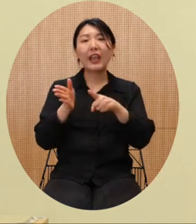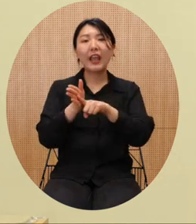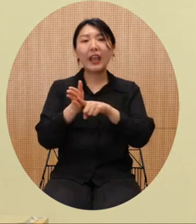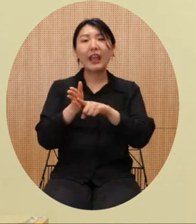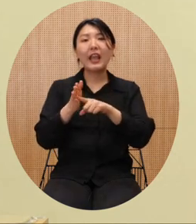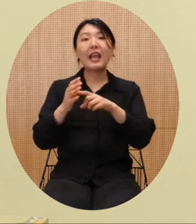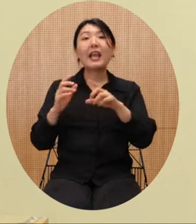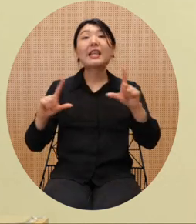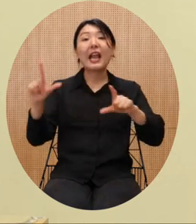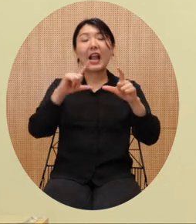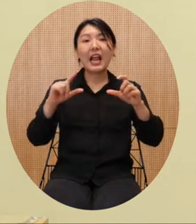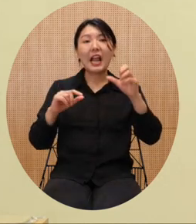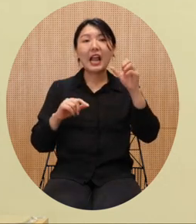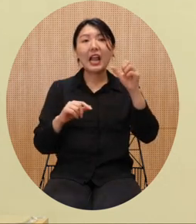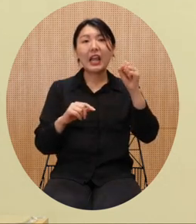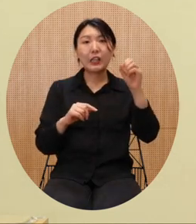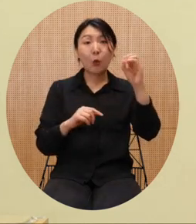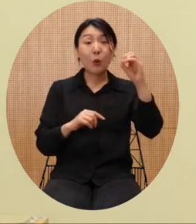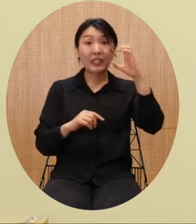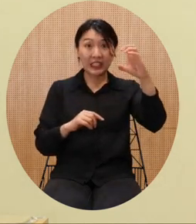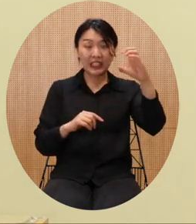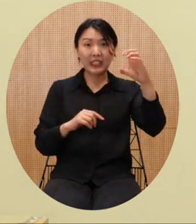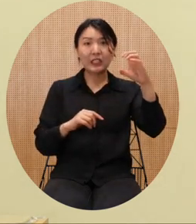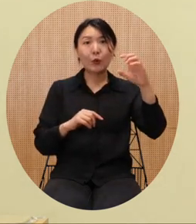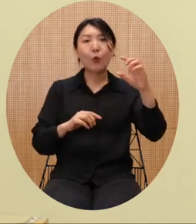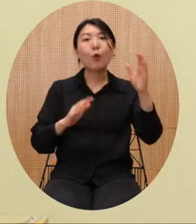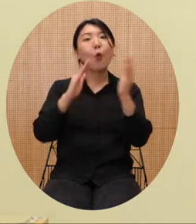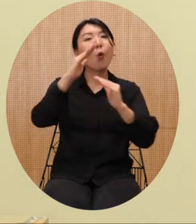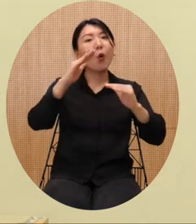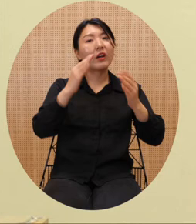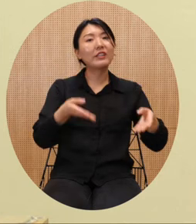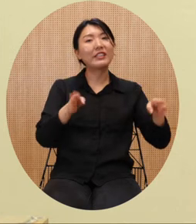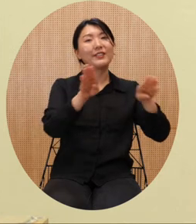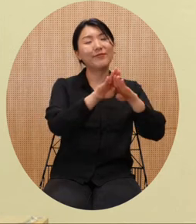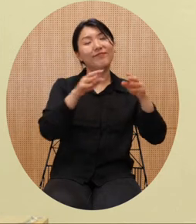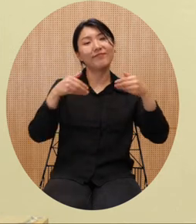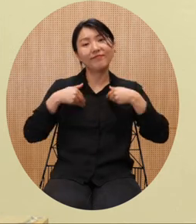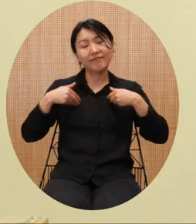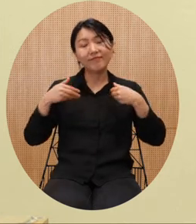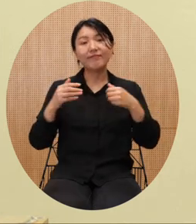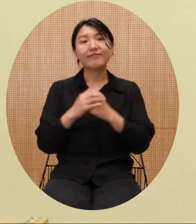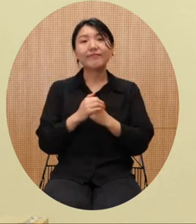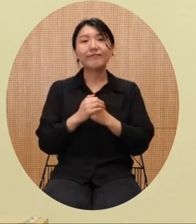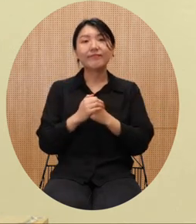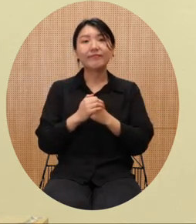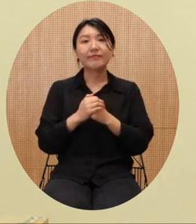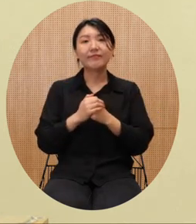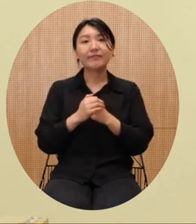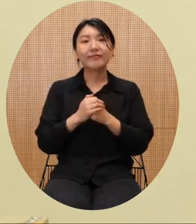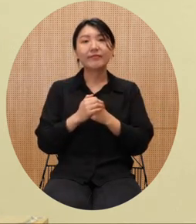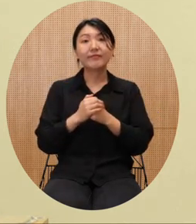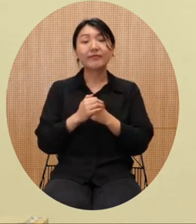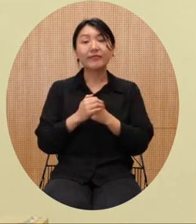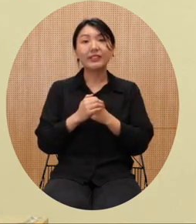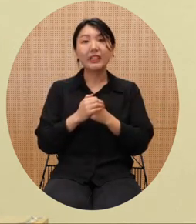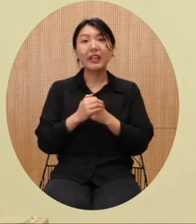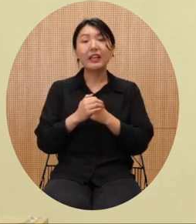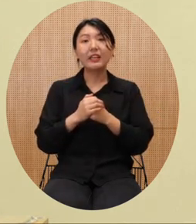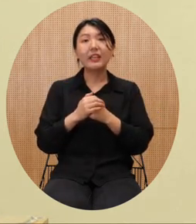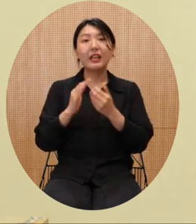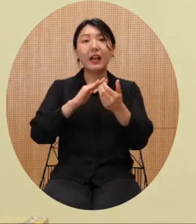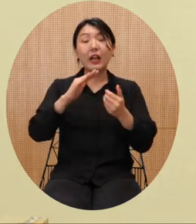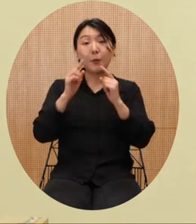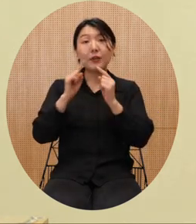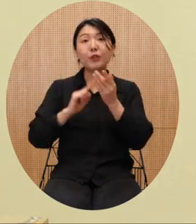생활 SOC 내지는 공공의 역할이 아닐까라는 생각이 들고요. 그 다음에 아까 말미에